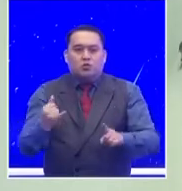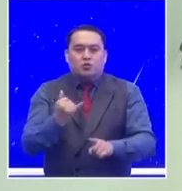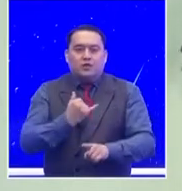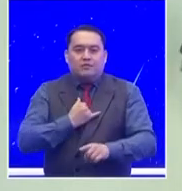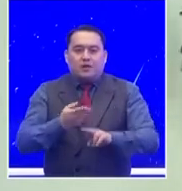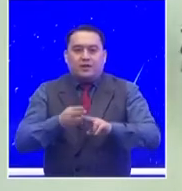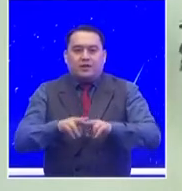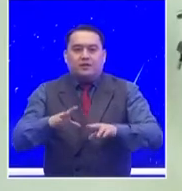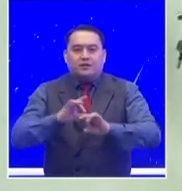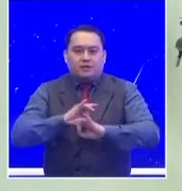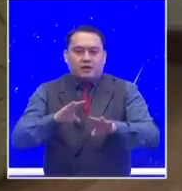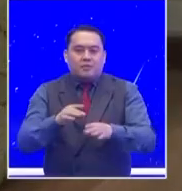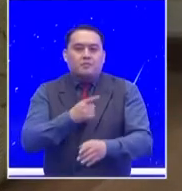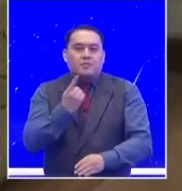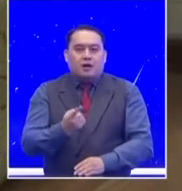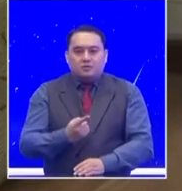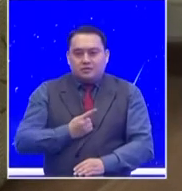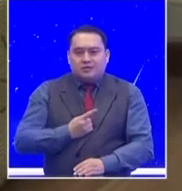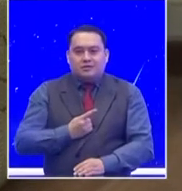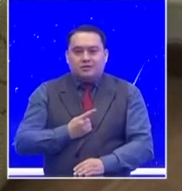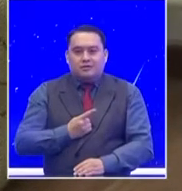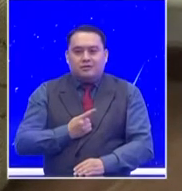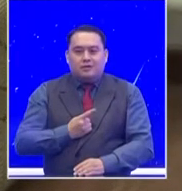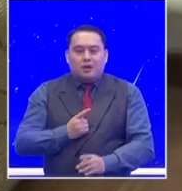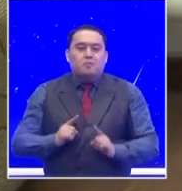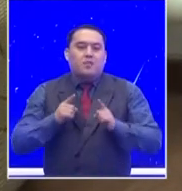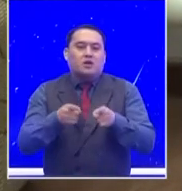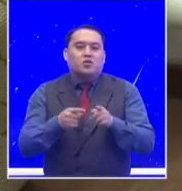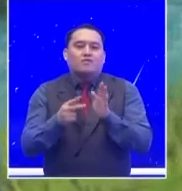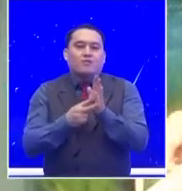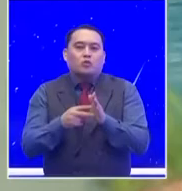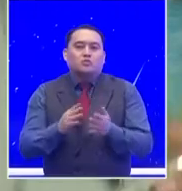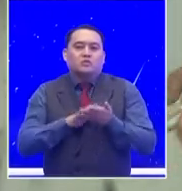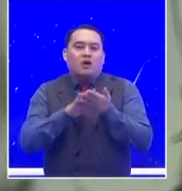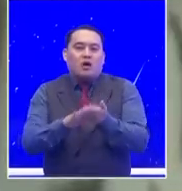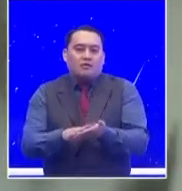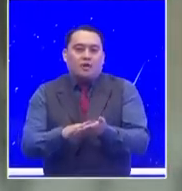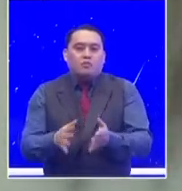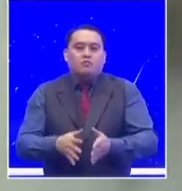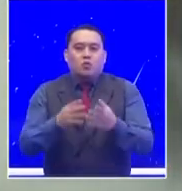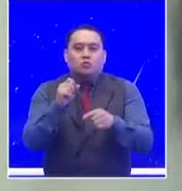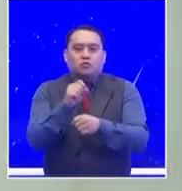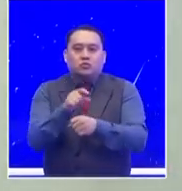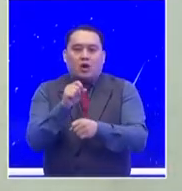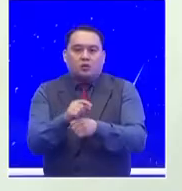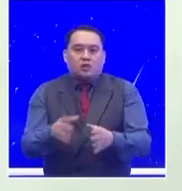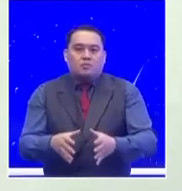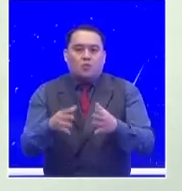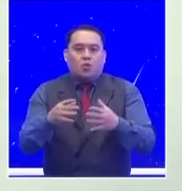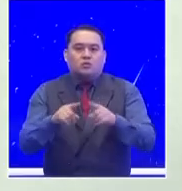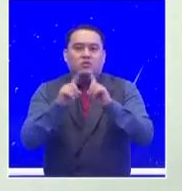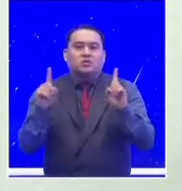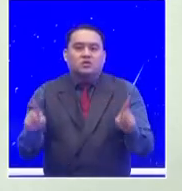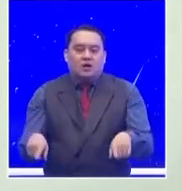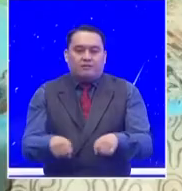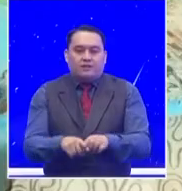отличительная черта талантливого мастера. По словам Серика, в месяц поступает до 8 заявок, большая часть из них – заказы на масштабные стеновые панно.